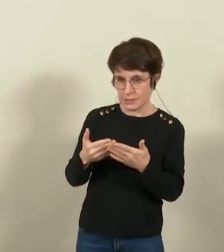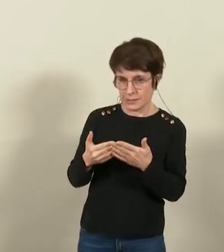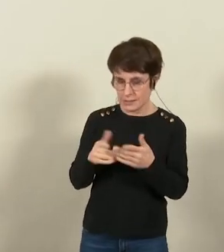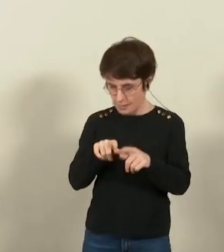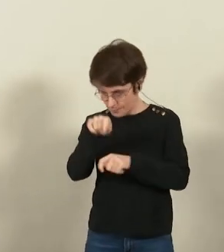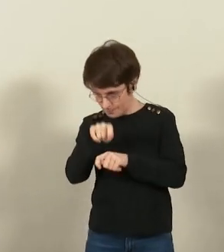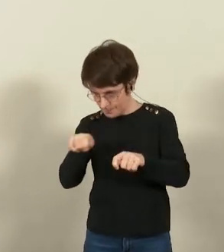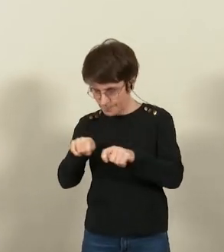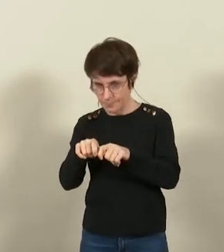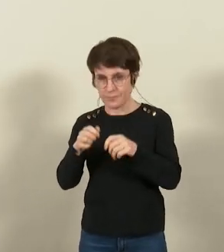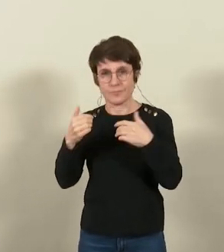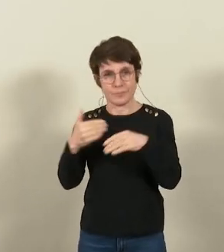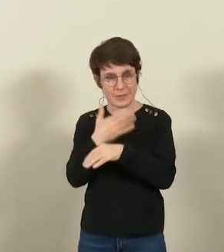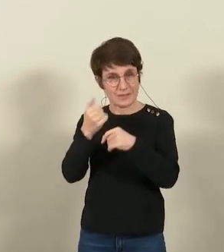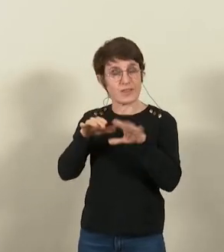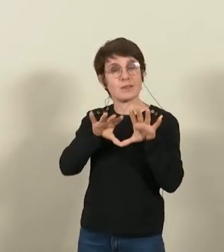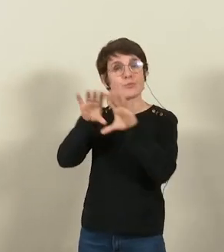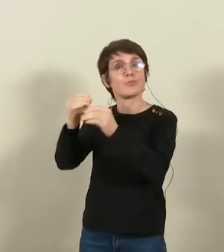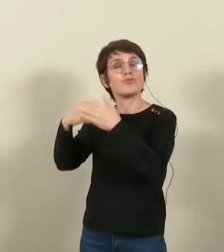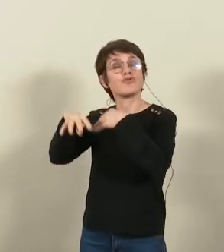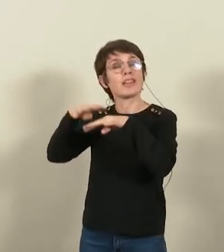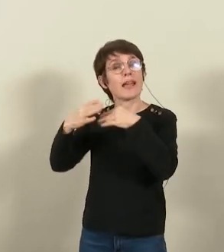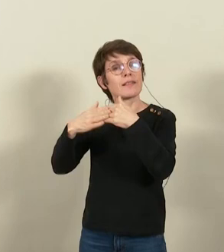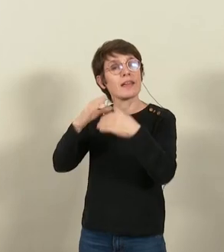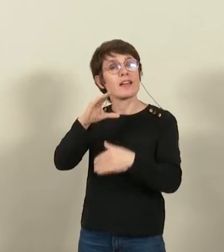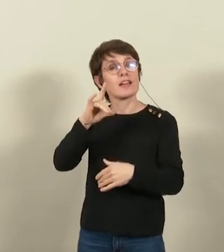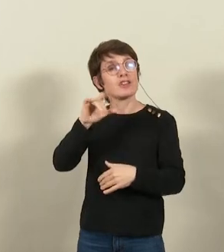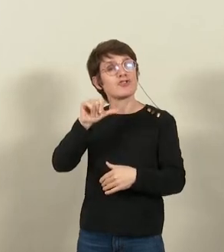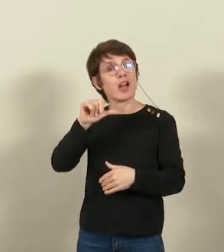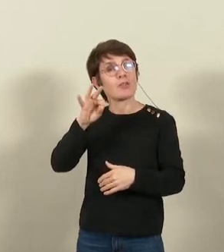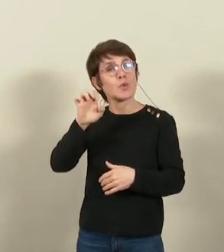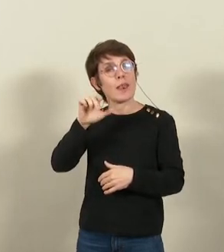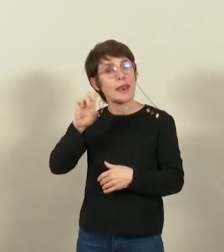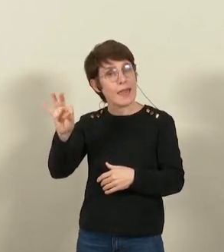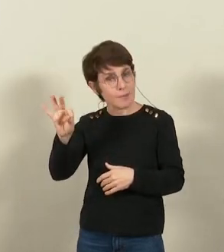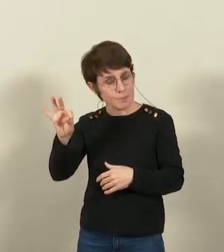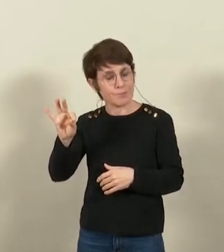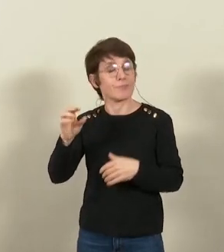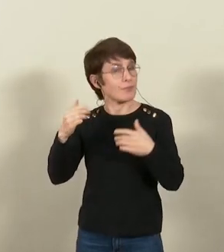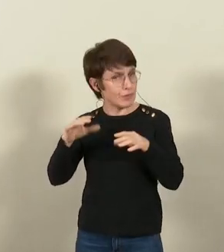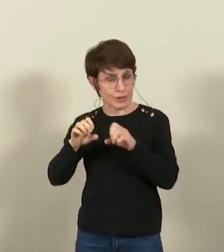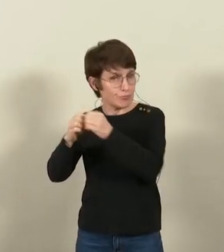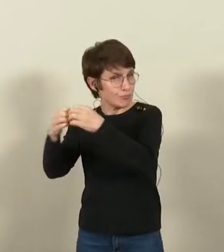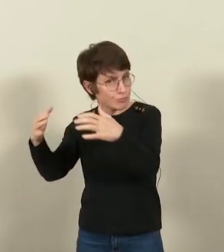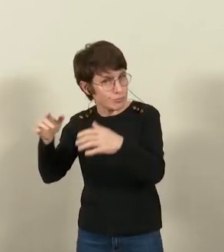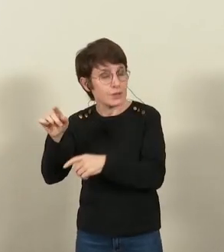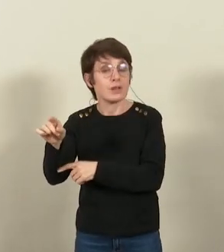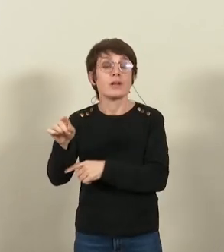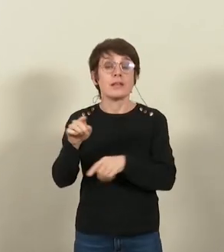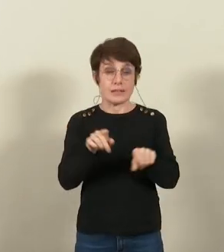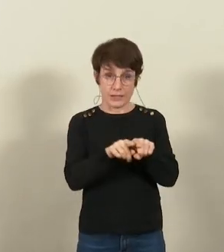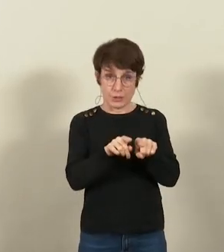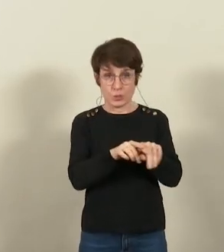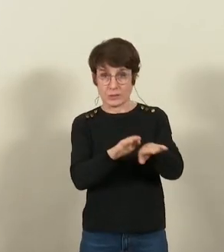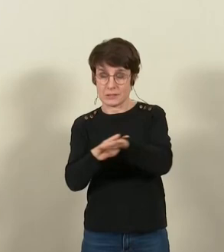sur sur le quartier de Châtelet voilà et je j'attire votre attention sur l'importance et certains certaines l'ont dit ici